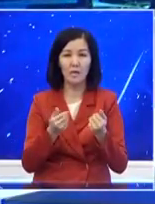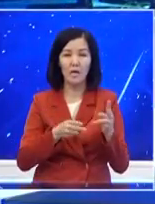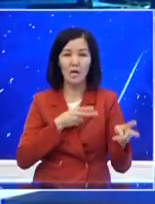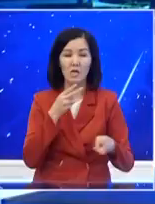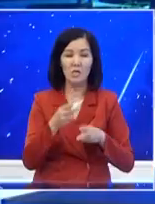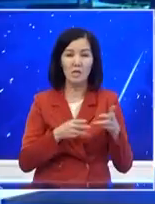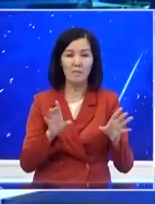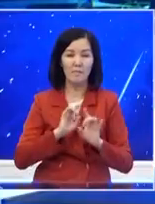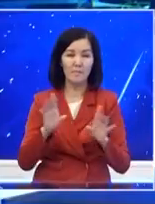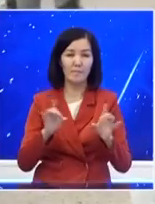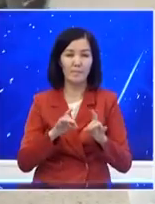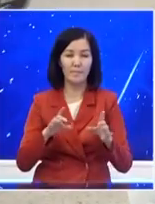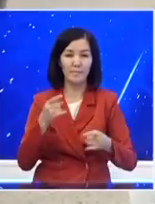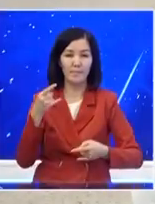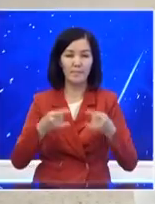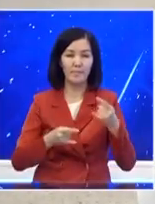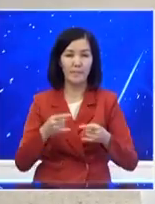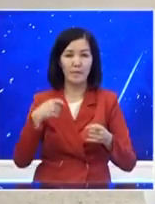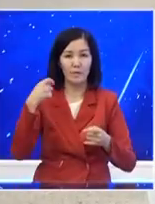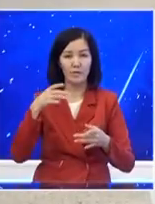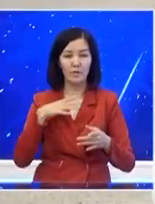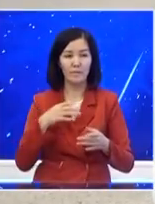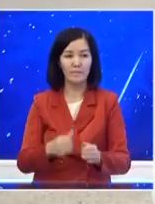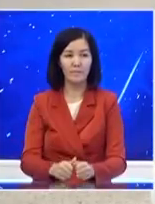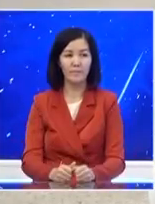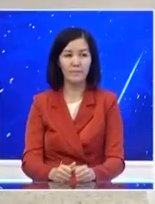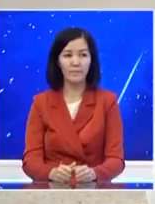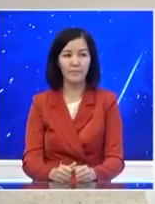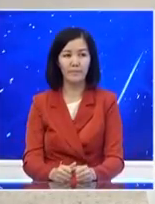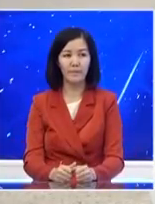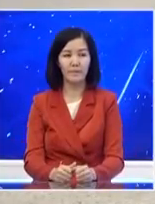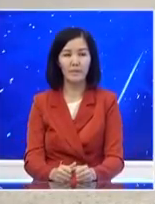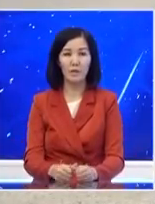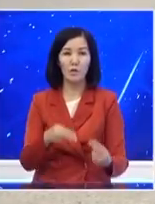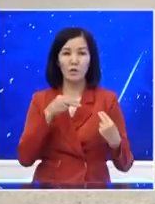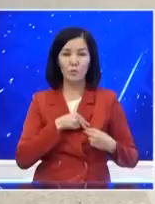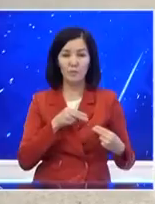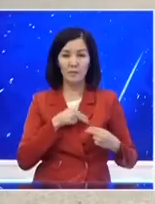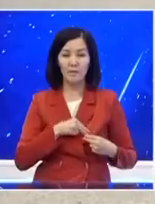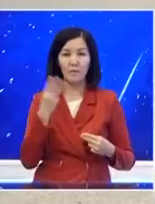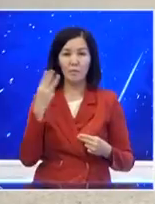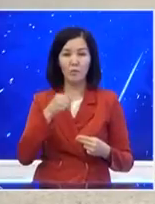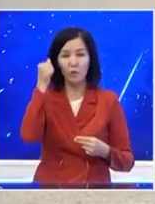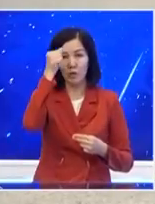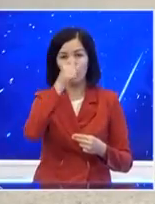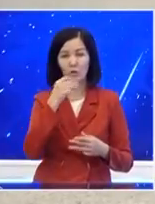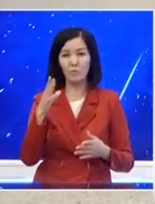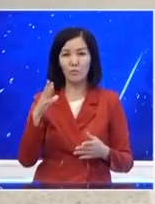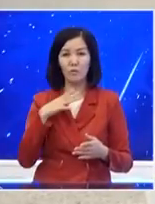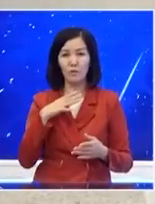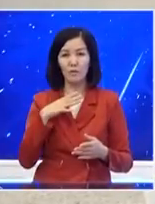тыңдап қайтты. Мен істеп атқанымға 30 жыл болды. Жерді істеп атқанымызға. Осы